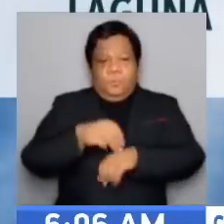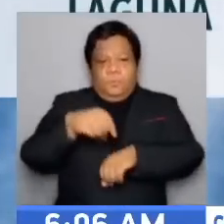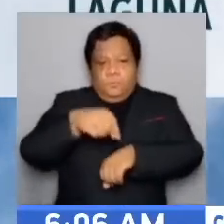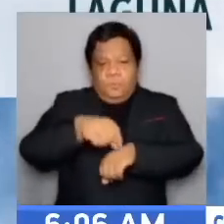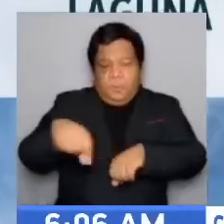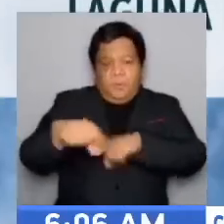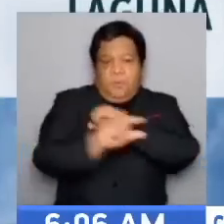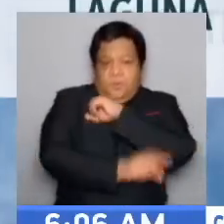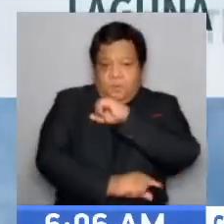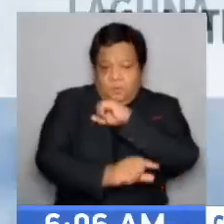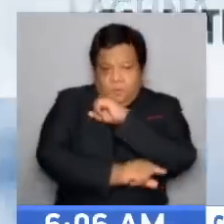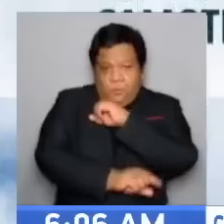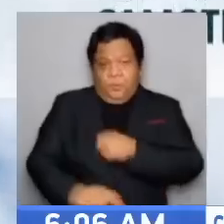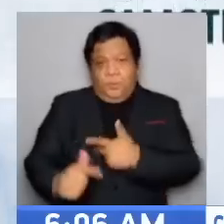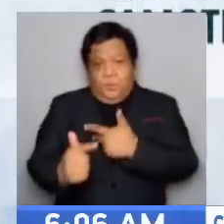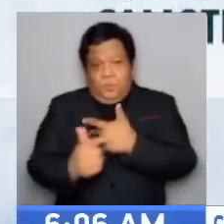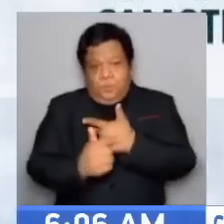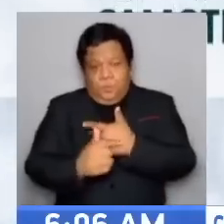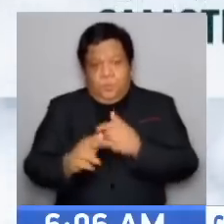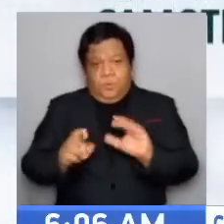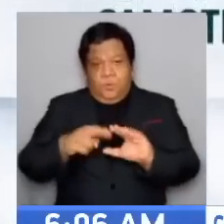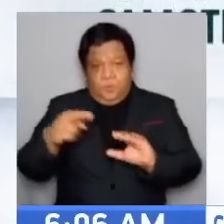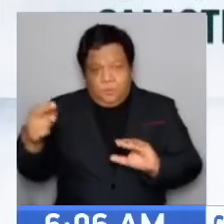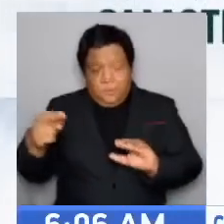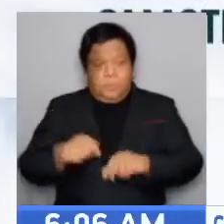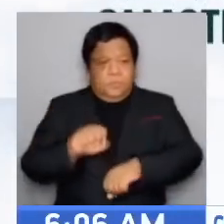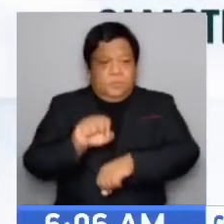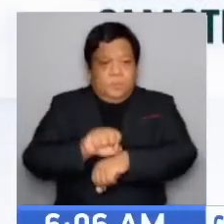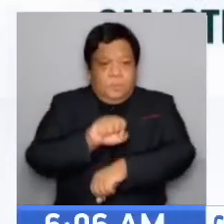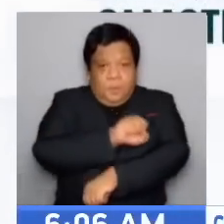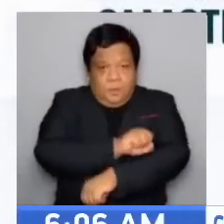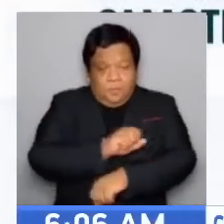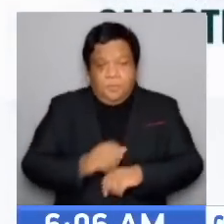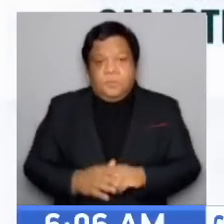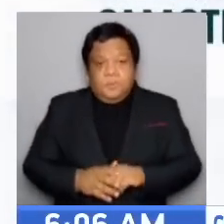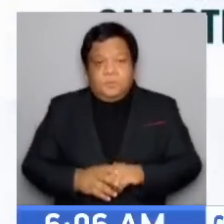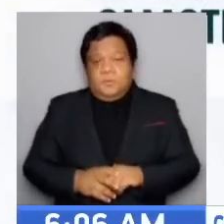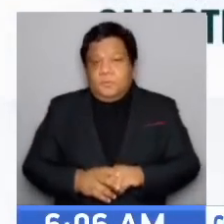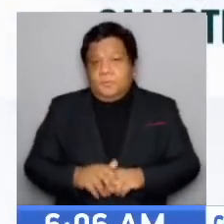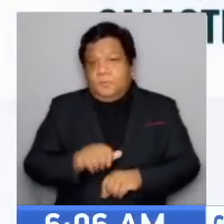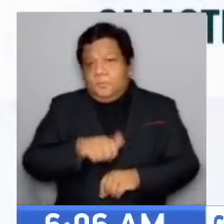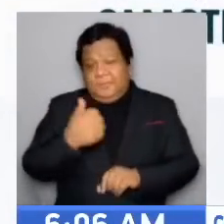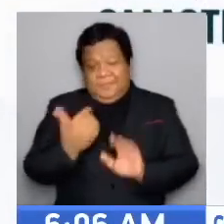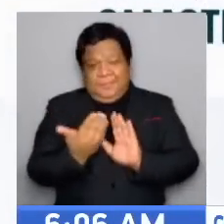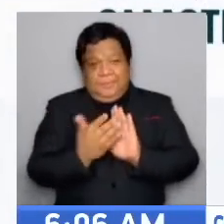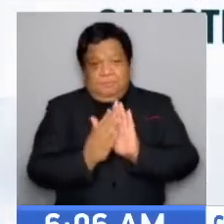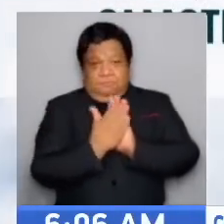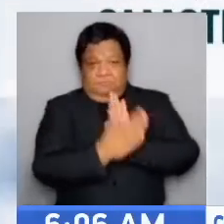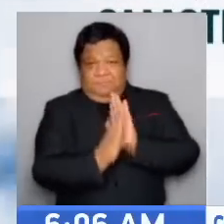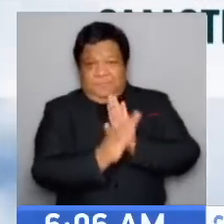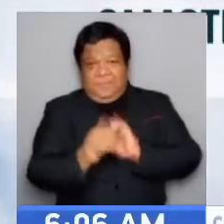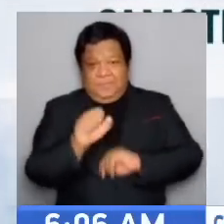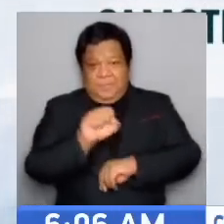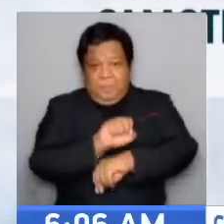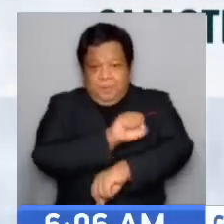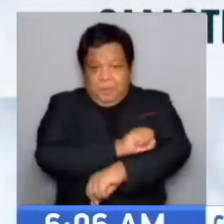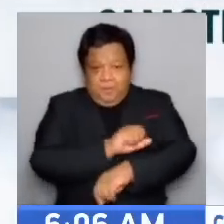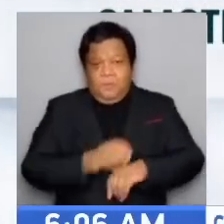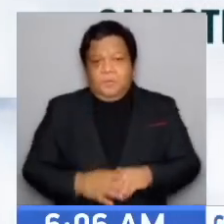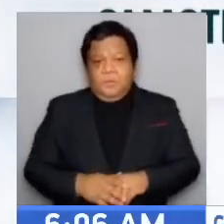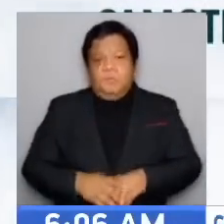Signal number 1 din sa Samar, rest of eastern Samar, Biliran, Leyte, southern Leyte, northern portion of